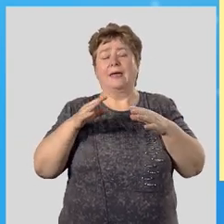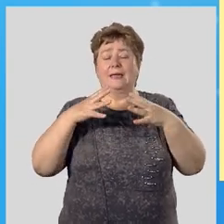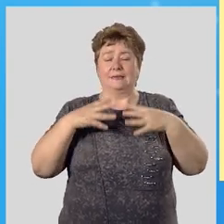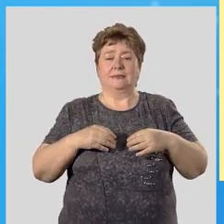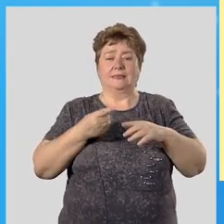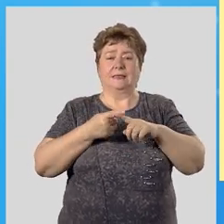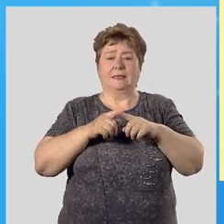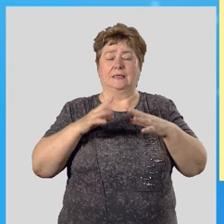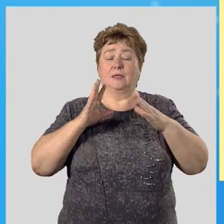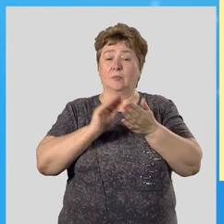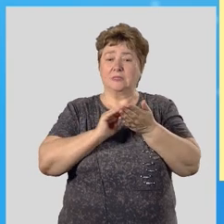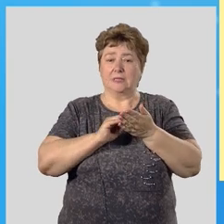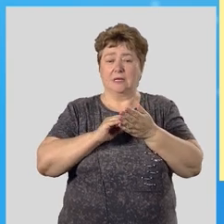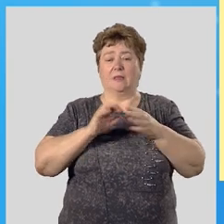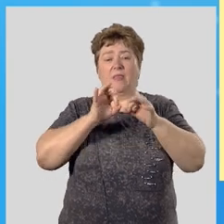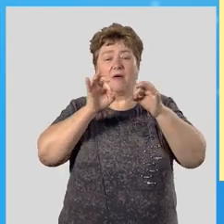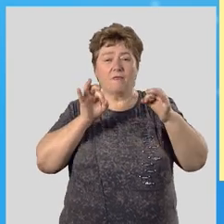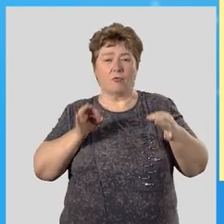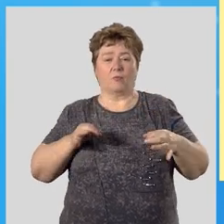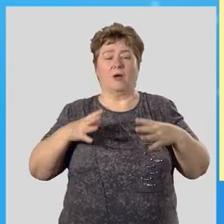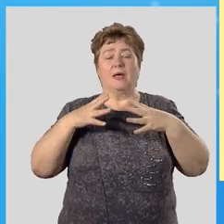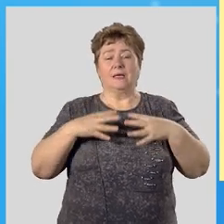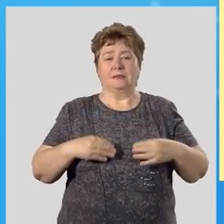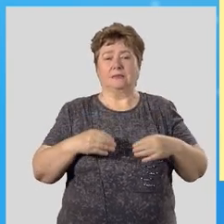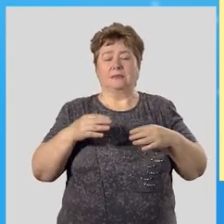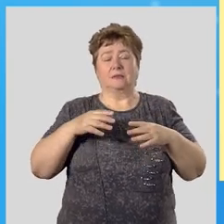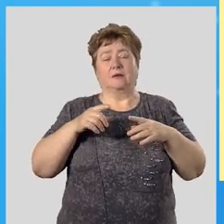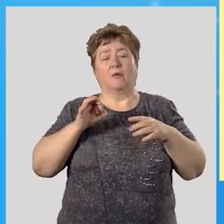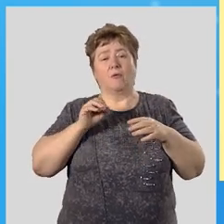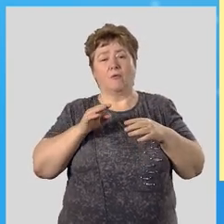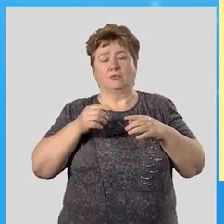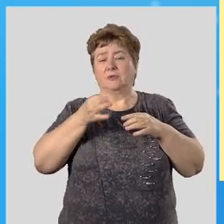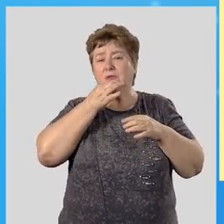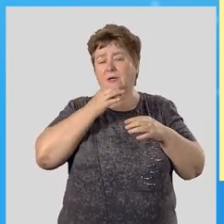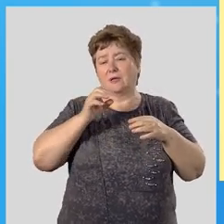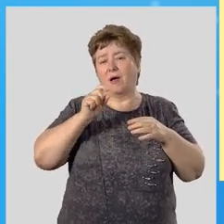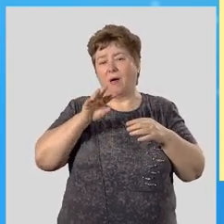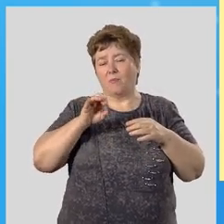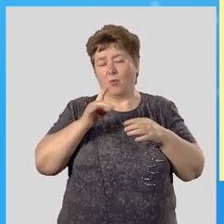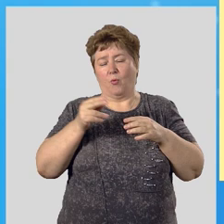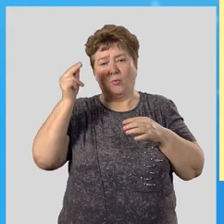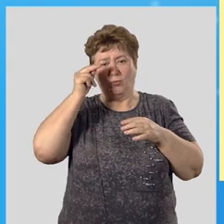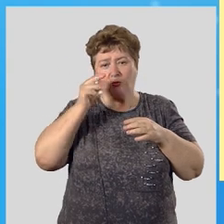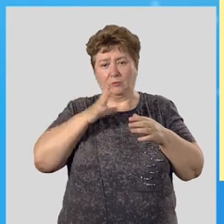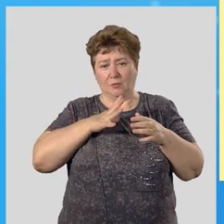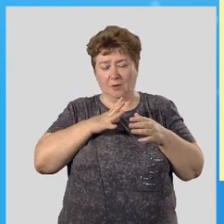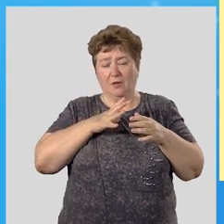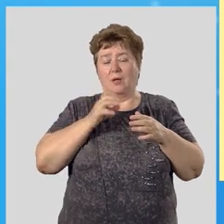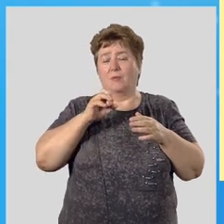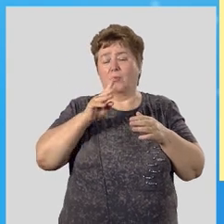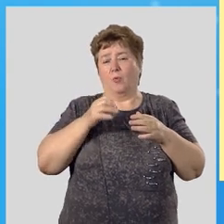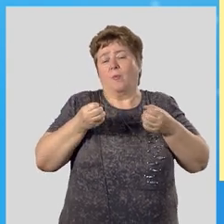Это постоянная форма тела, в отличие от изученной нами ранее амебы протей или